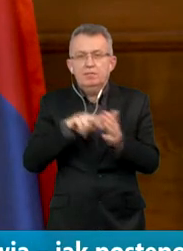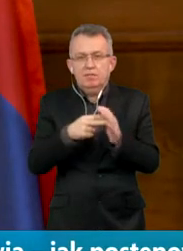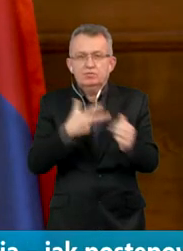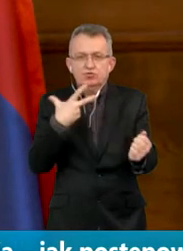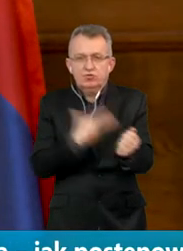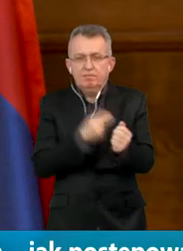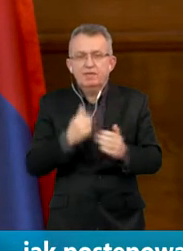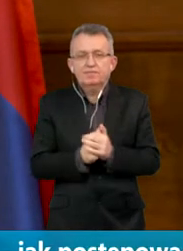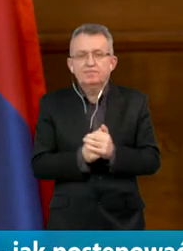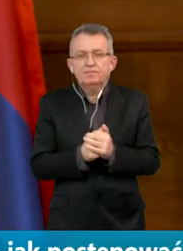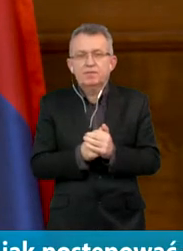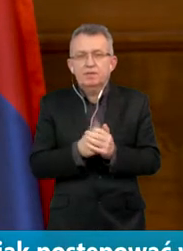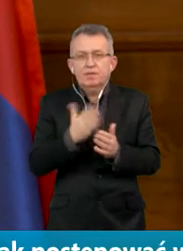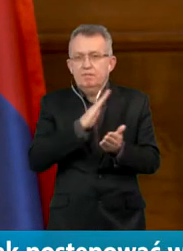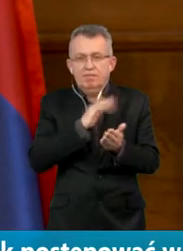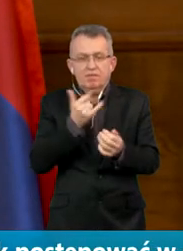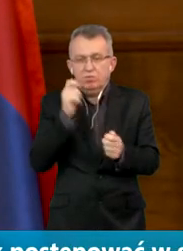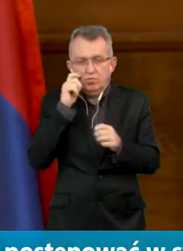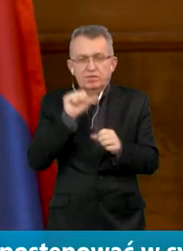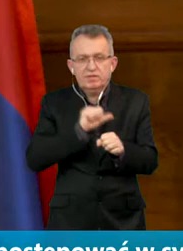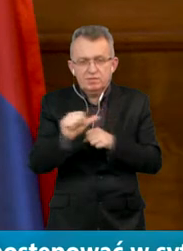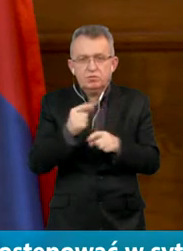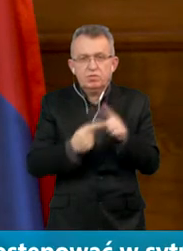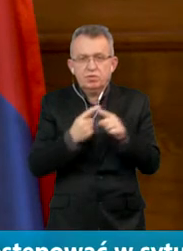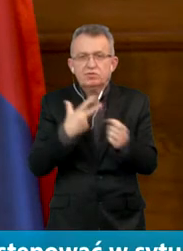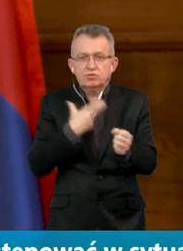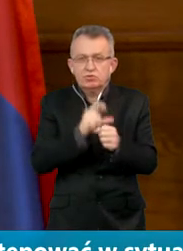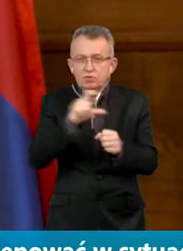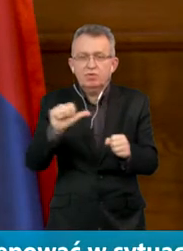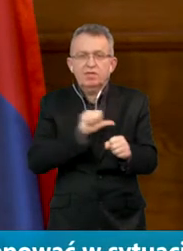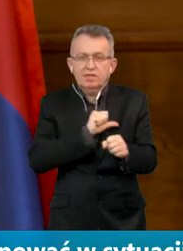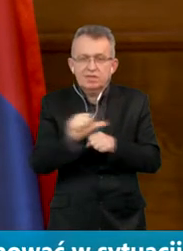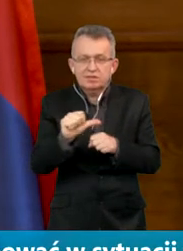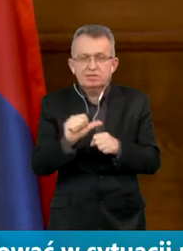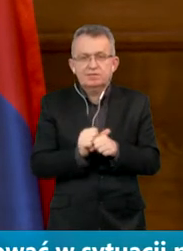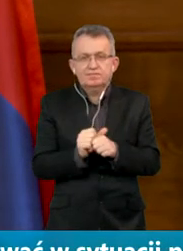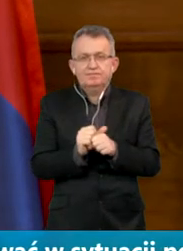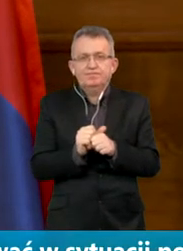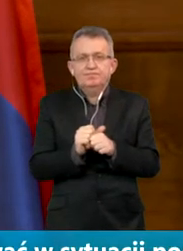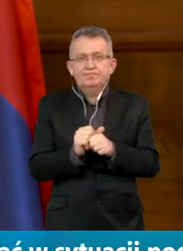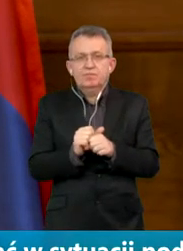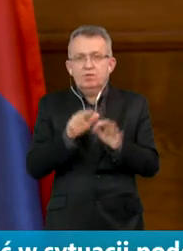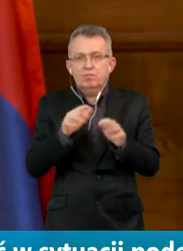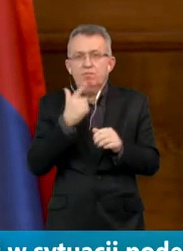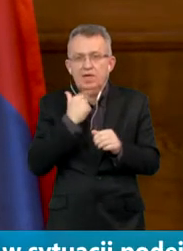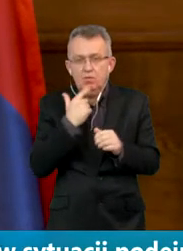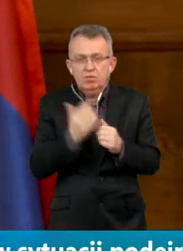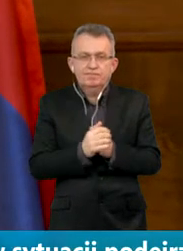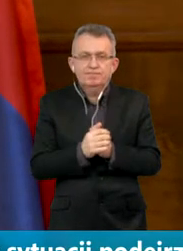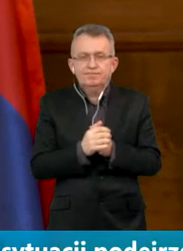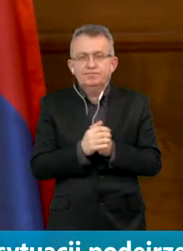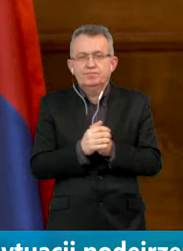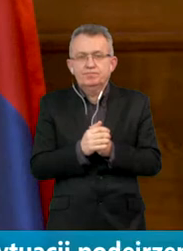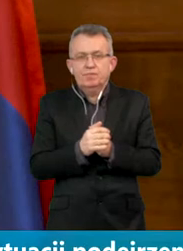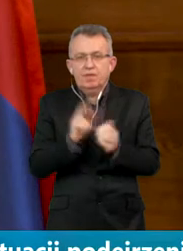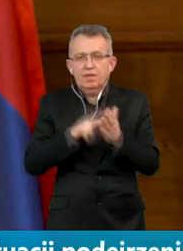Szczepień. Nie bez kłopotów, bo tych szczepionek, jak widzimy wszyscy, jest dość mało.